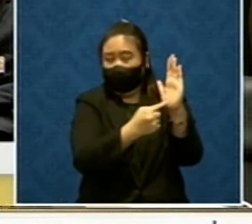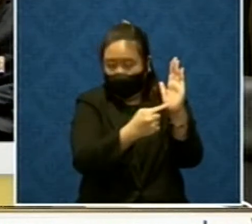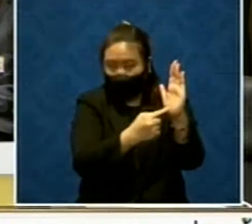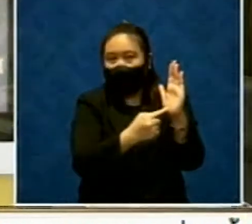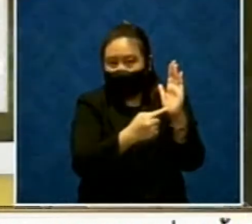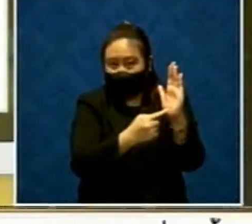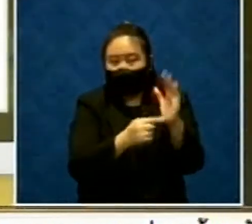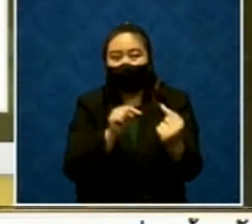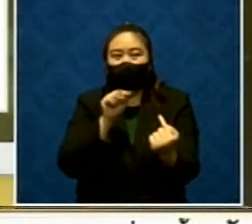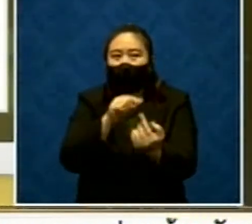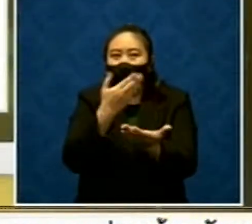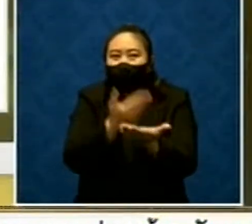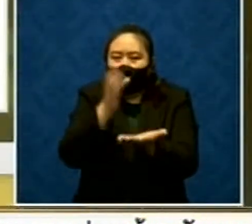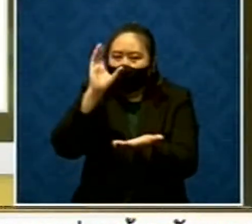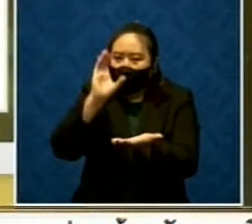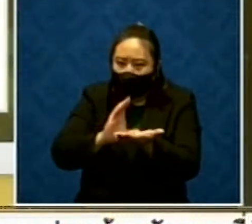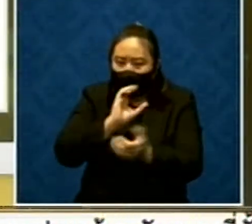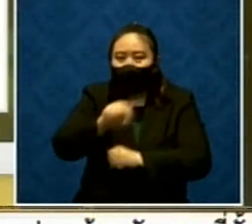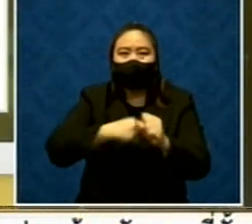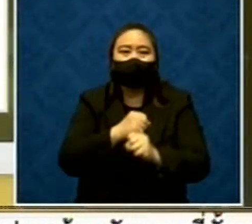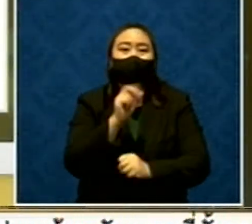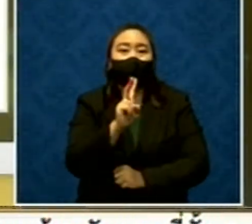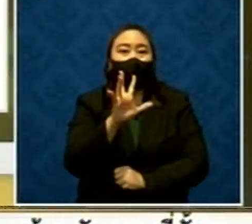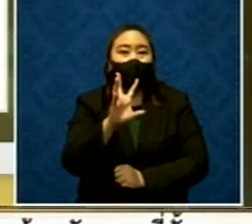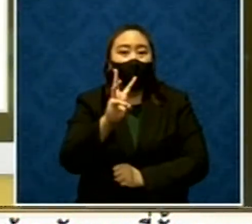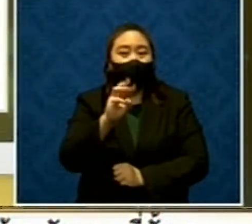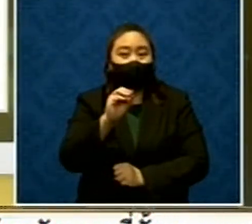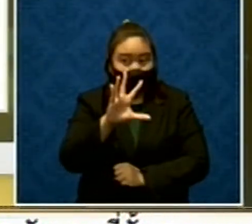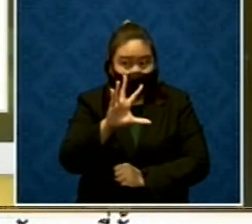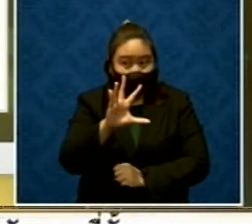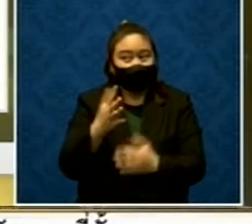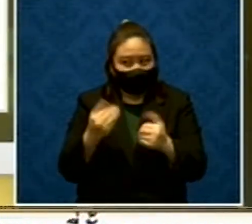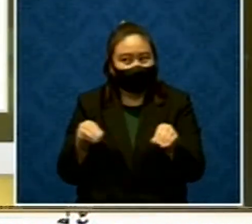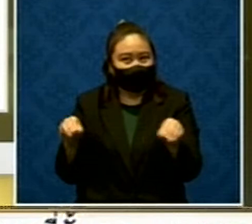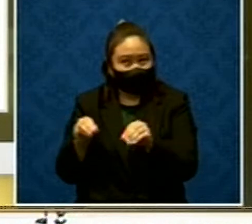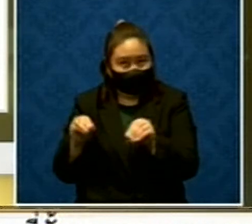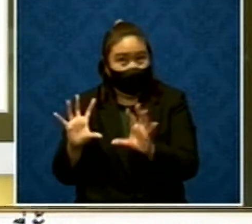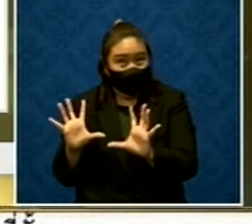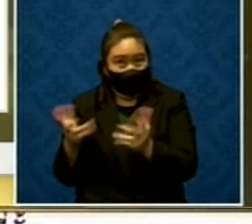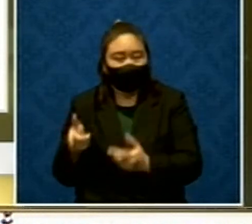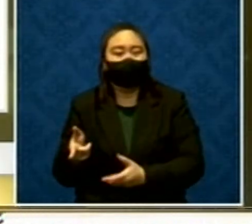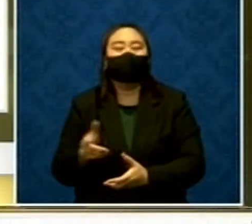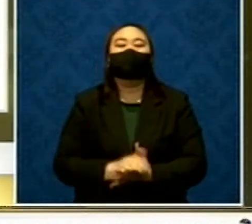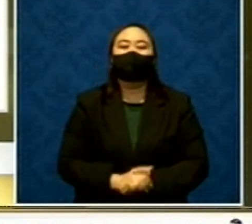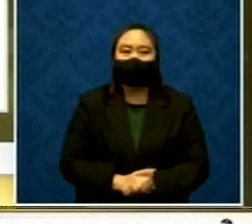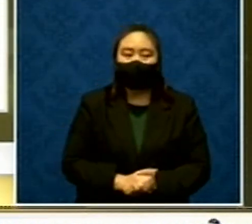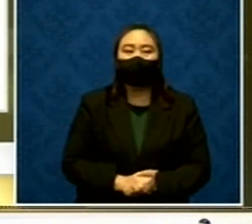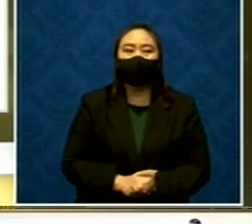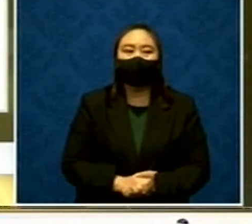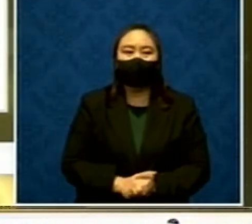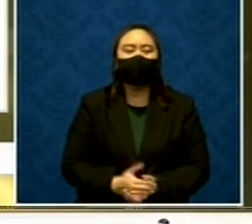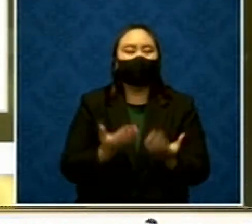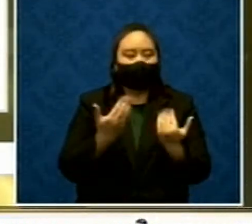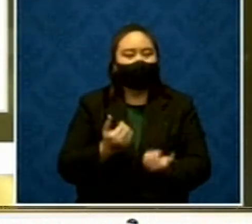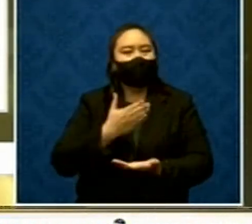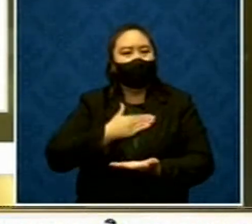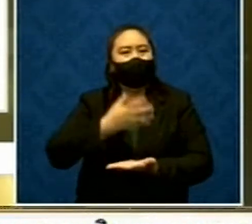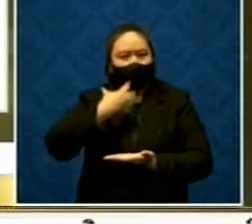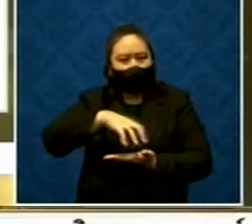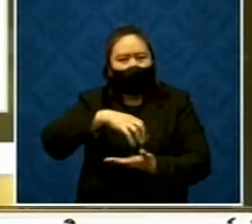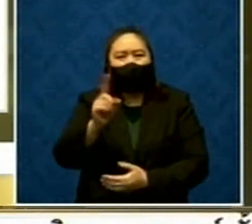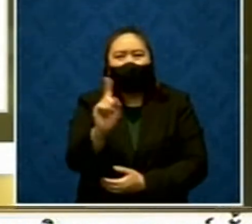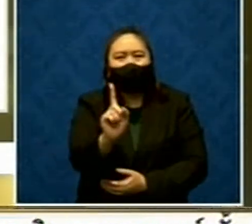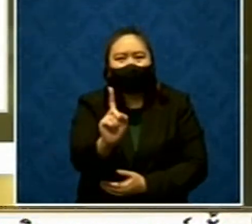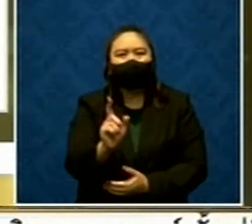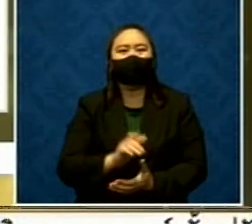ใช้ในงบประมาณปี65ซึ่งกำลังจะหมดเพราะนั้นเรื่องนี้เนี่ยที่ผมจะมาเล่าให้ฟังก็คือบอกว่